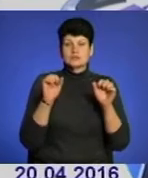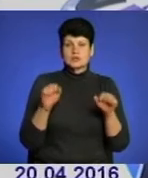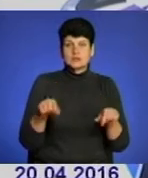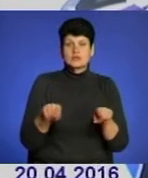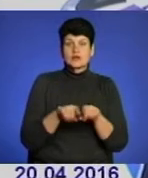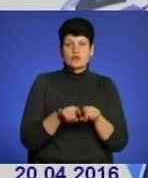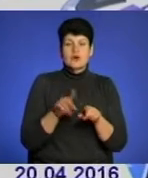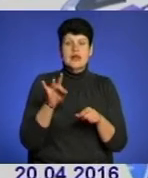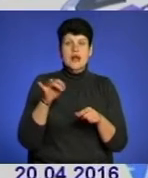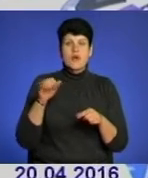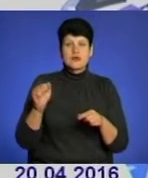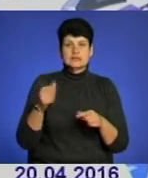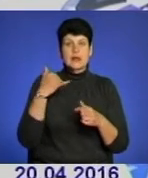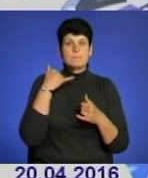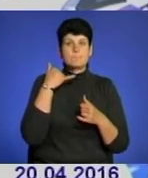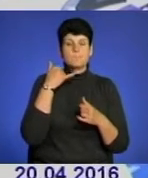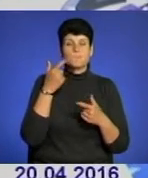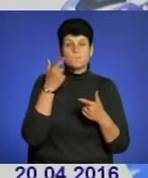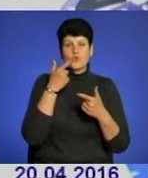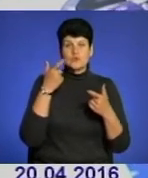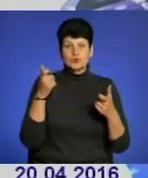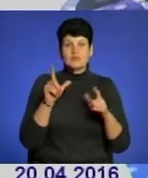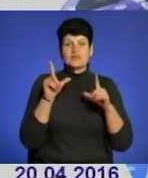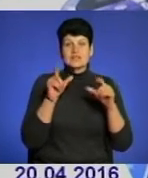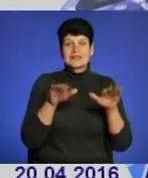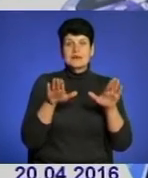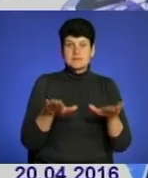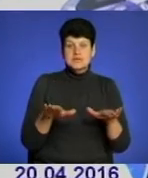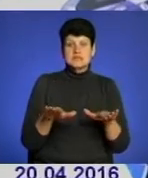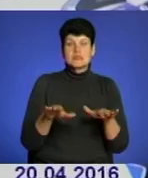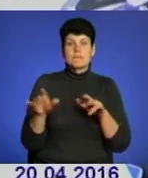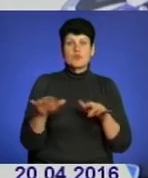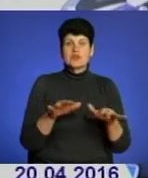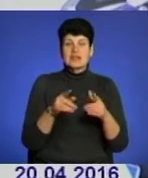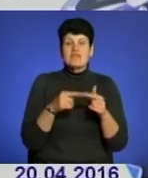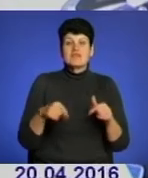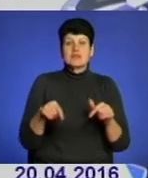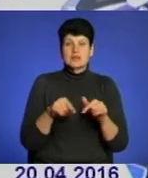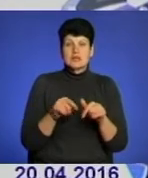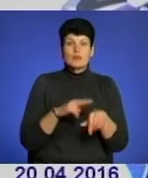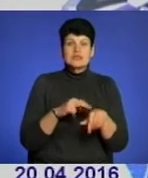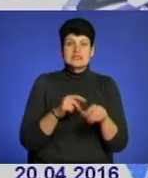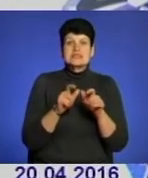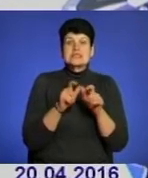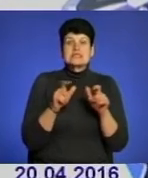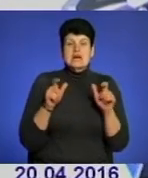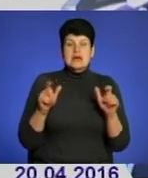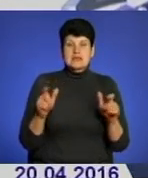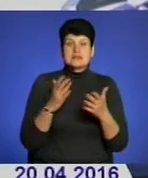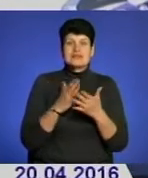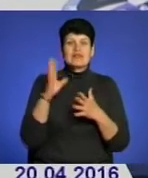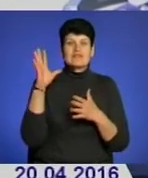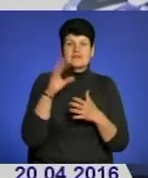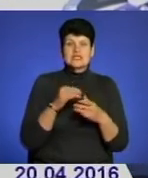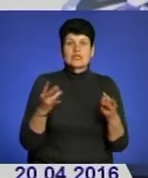на повідомлення, виїжджати на місце події. На відділенні, на поліцейській станції є всі